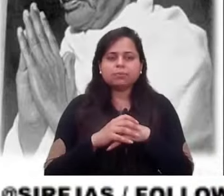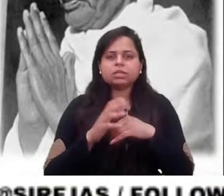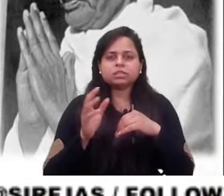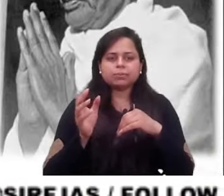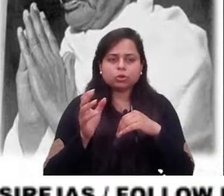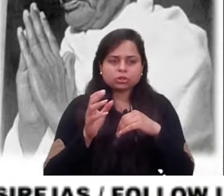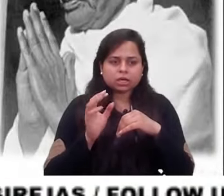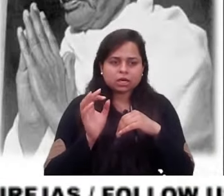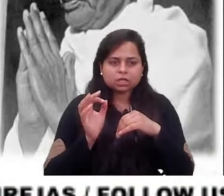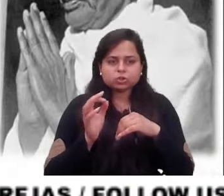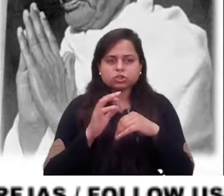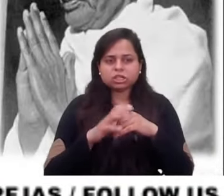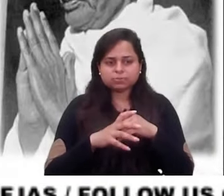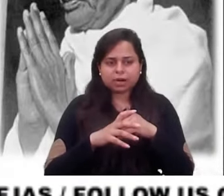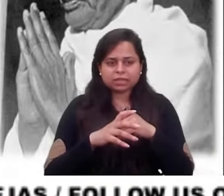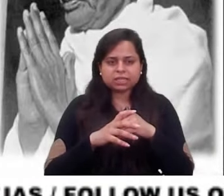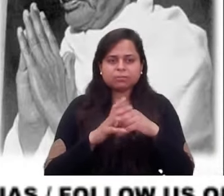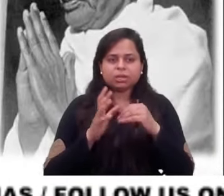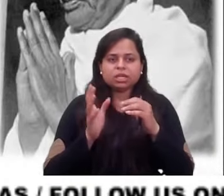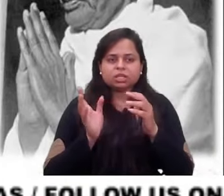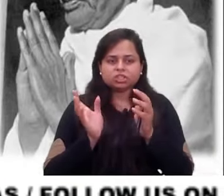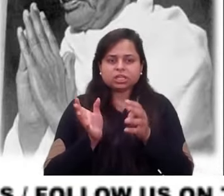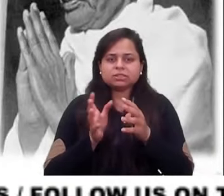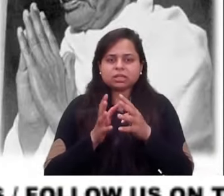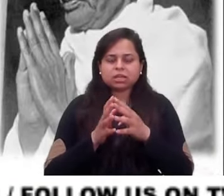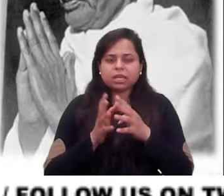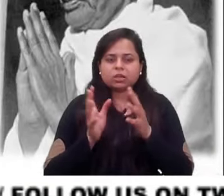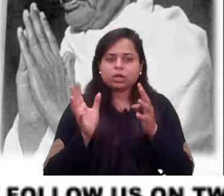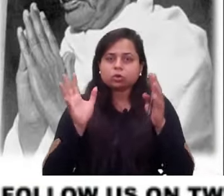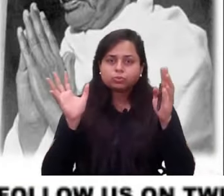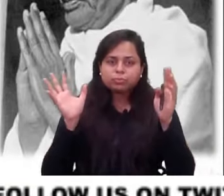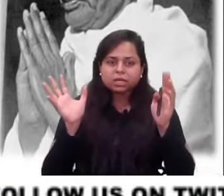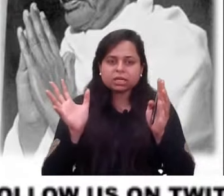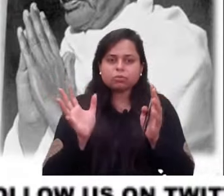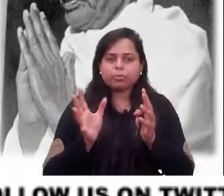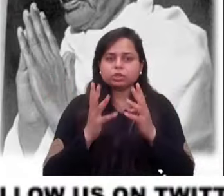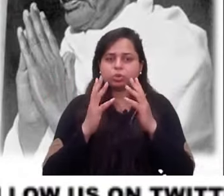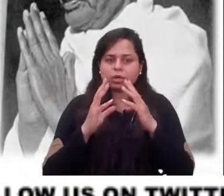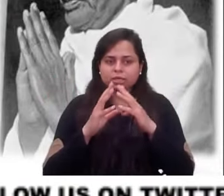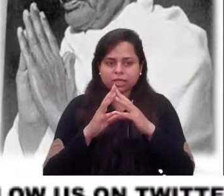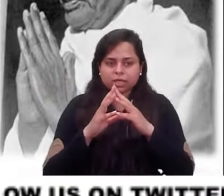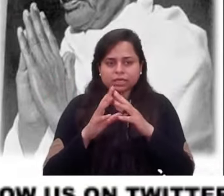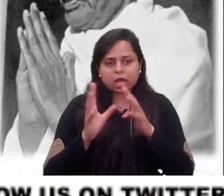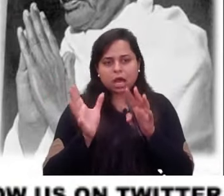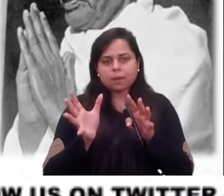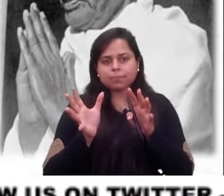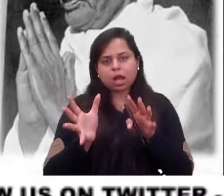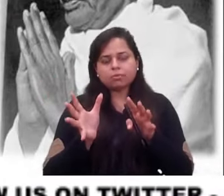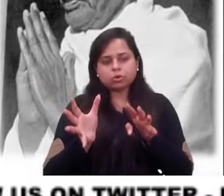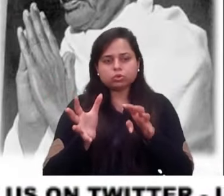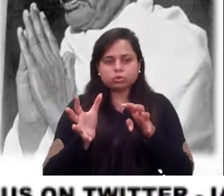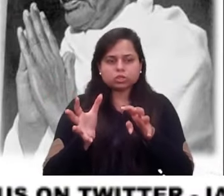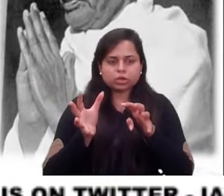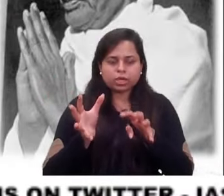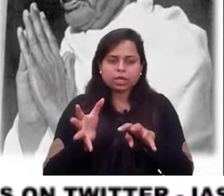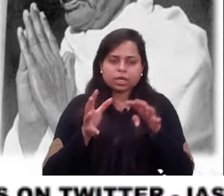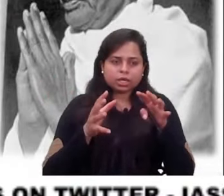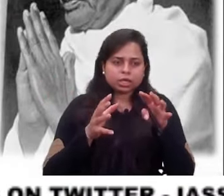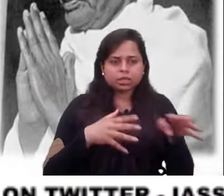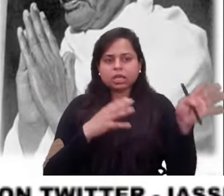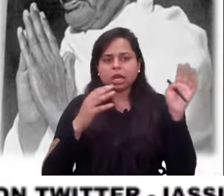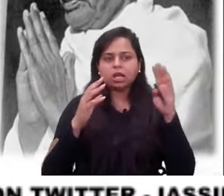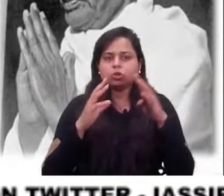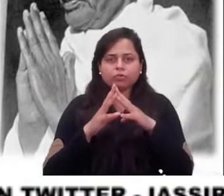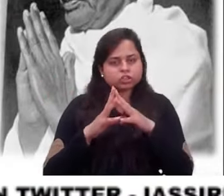नाम का संयुक्त तौर स्थित पार्टी साथ में जनसंख्या दुनिया को मिनिमम शुरू कर दे कि आप काम करो तुरंत व